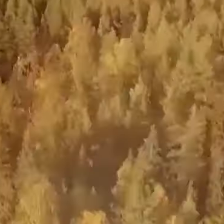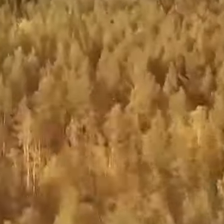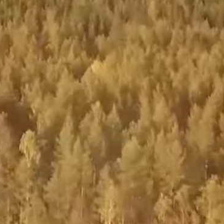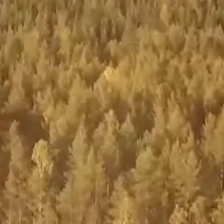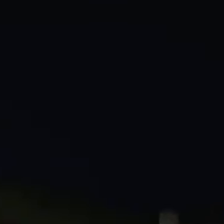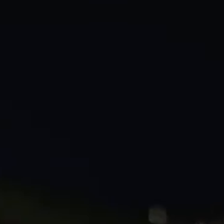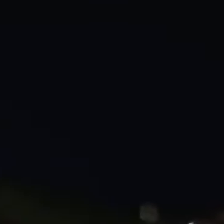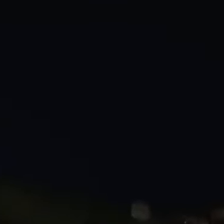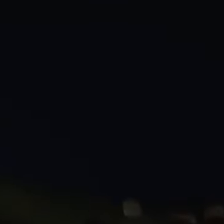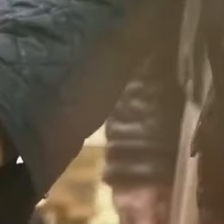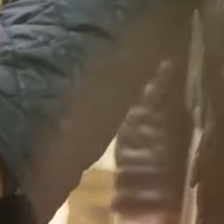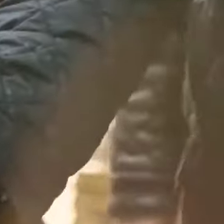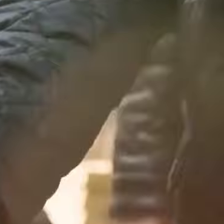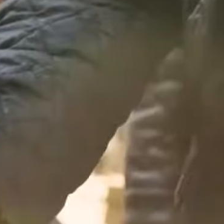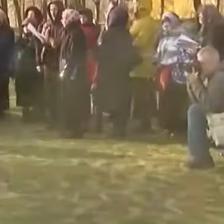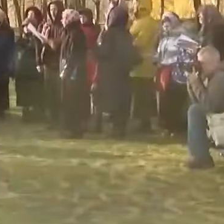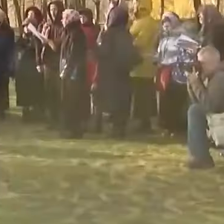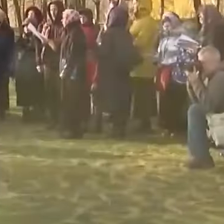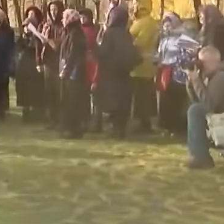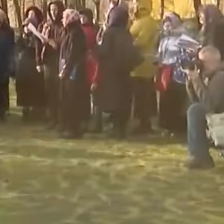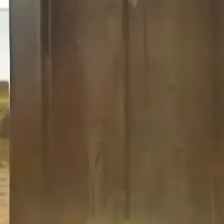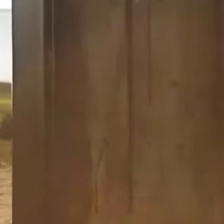Сложность. Богатство.